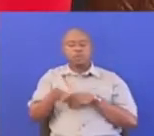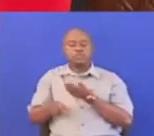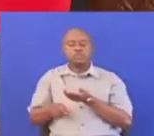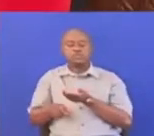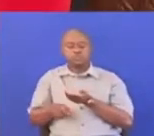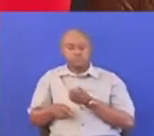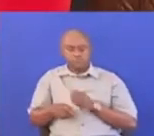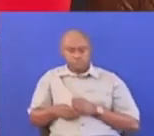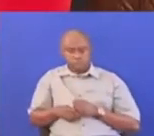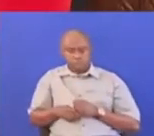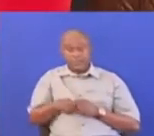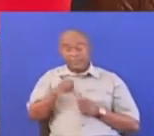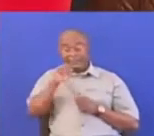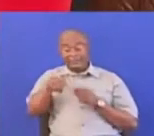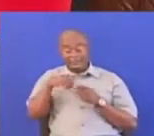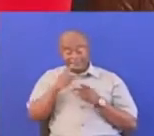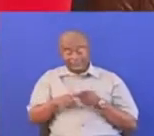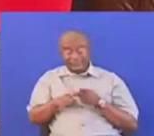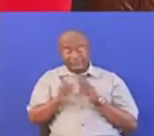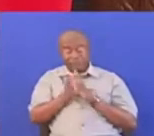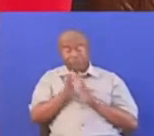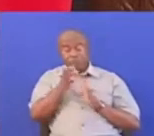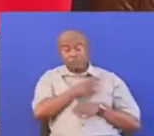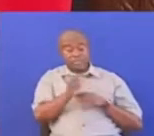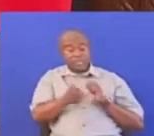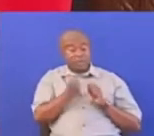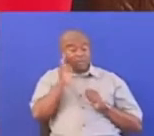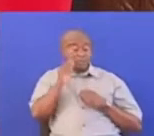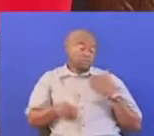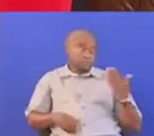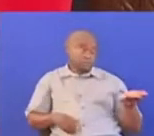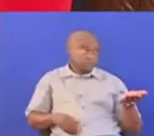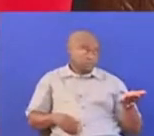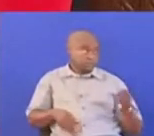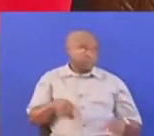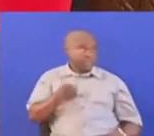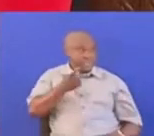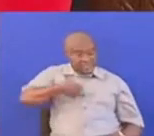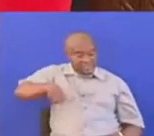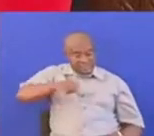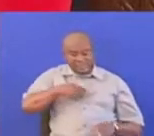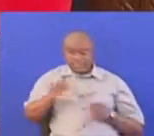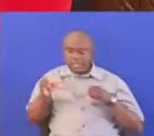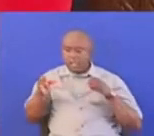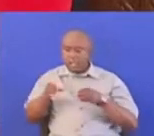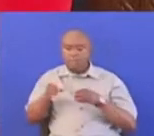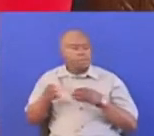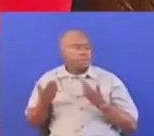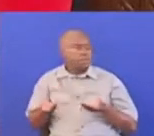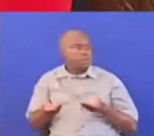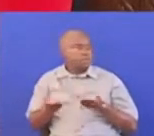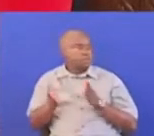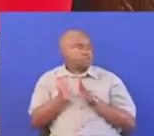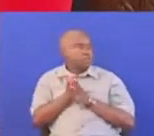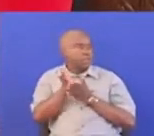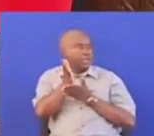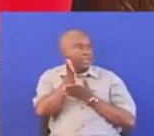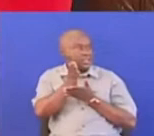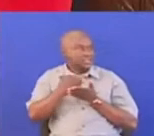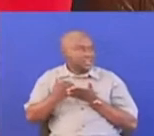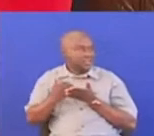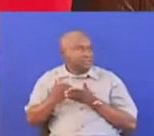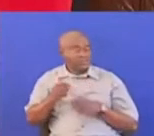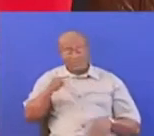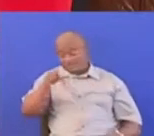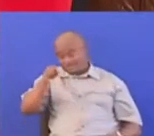hayo. Lakini pia niombe Wizara ya Maliasili na Utalii, sisi kama kamati tulikuwa tumeomba sehemu ya